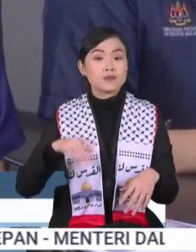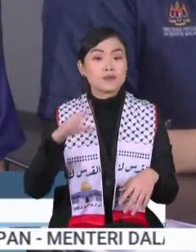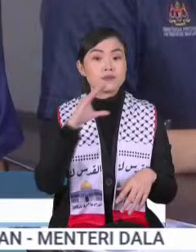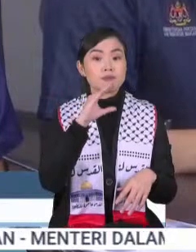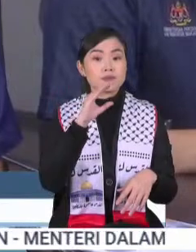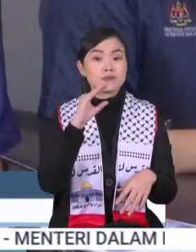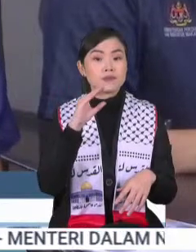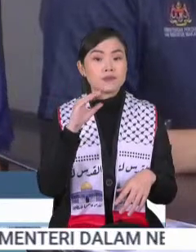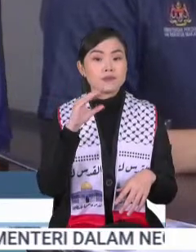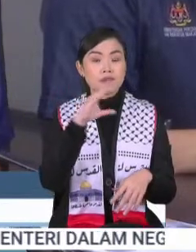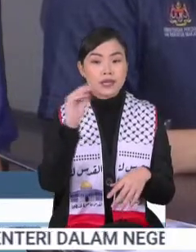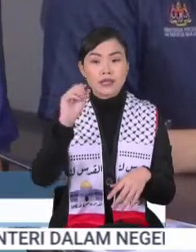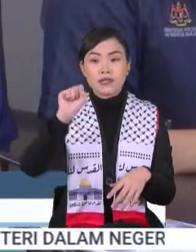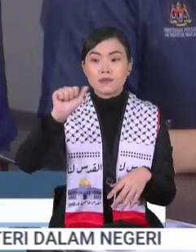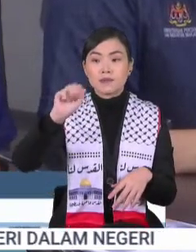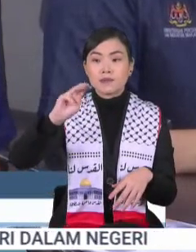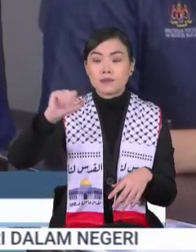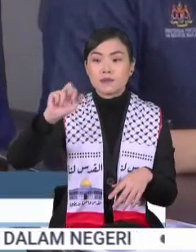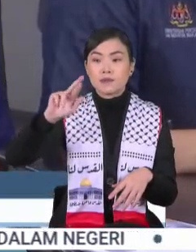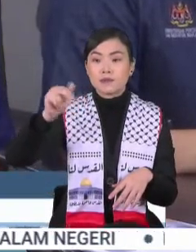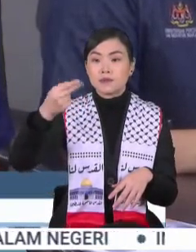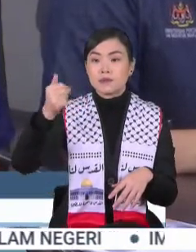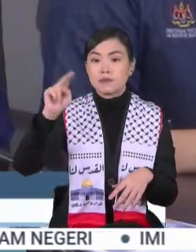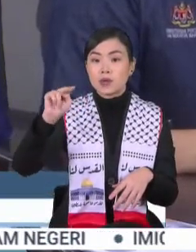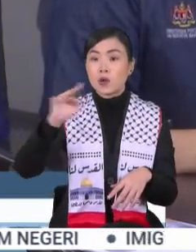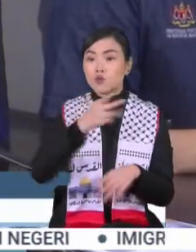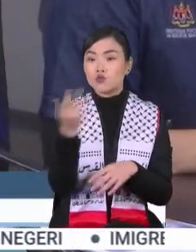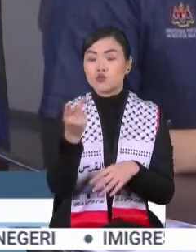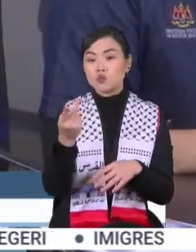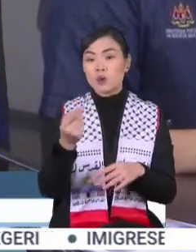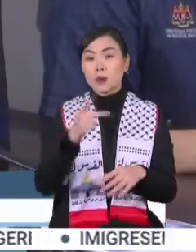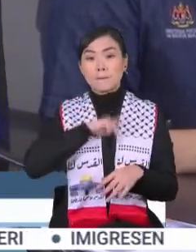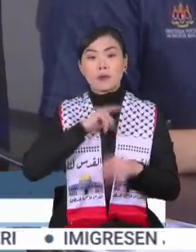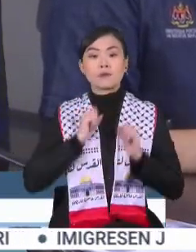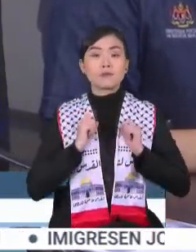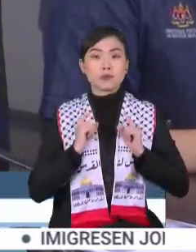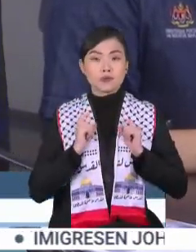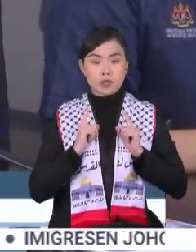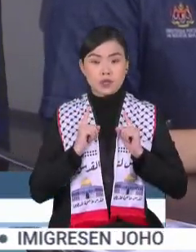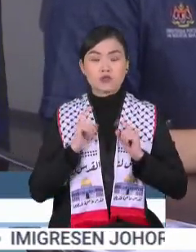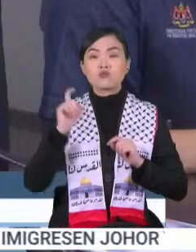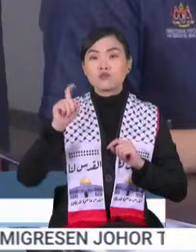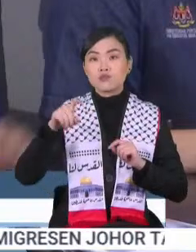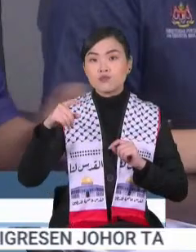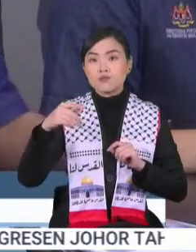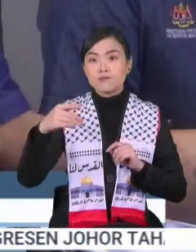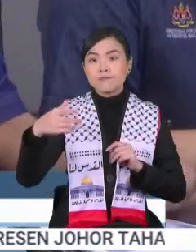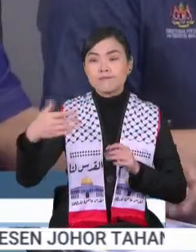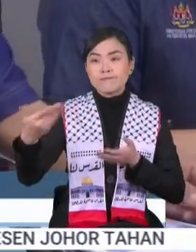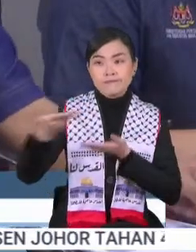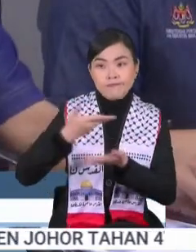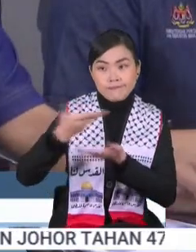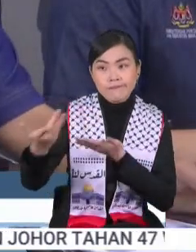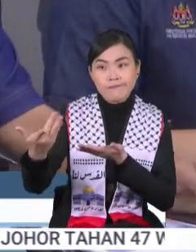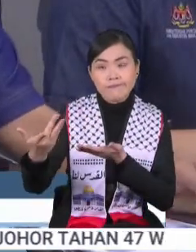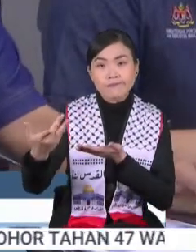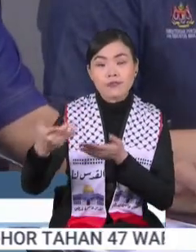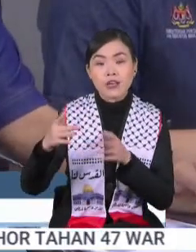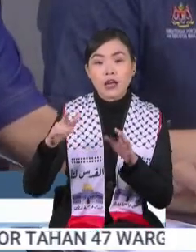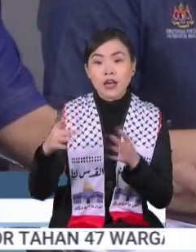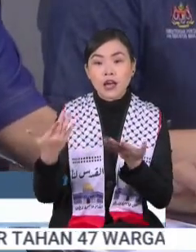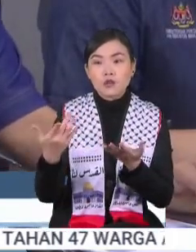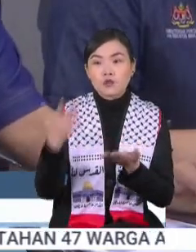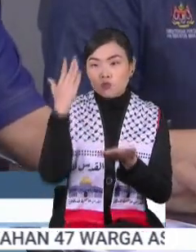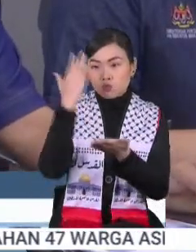Dian adaj swasta jadi kita kena engage dengan mereka untuk mereka